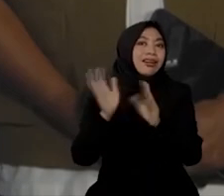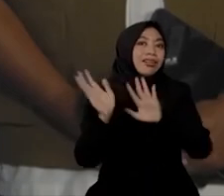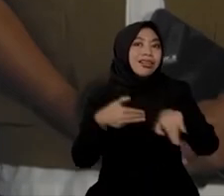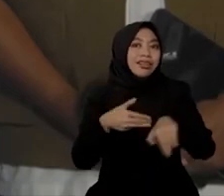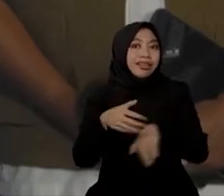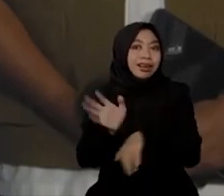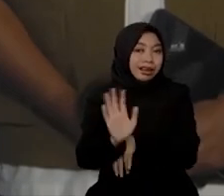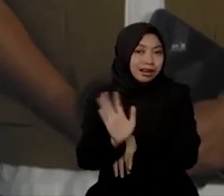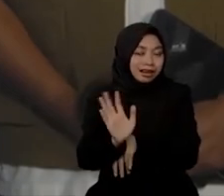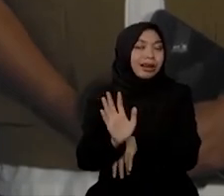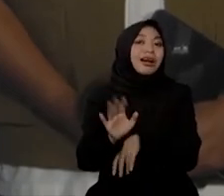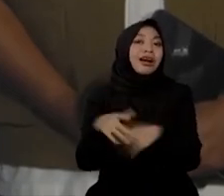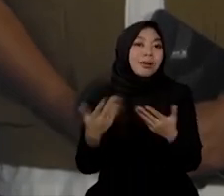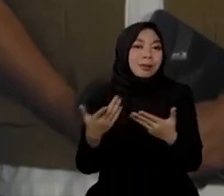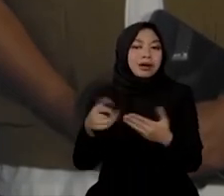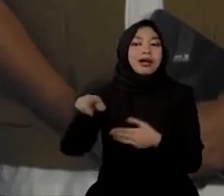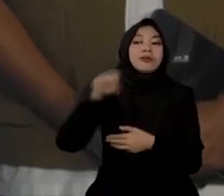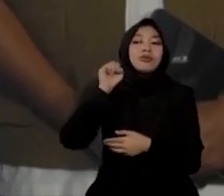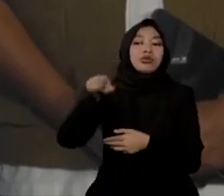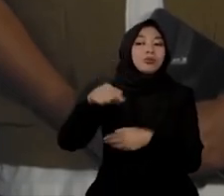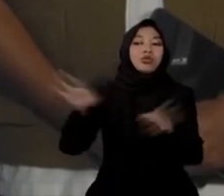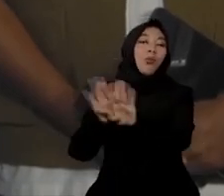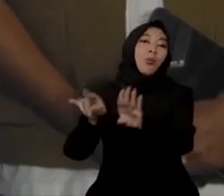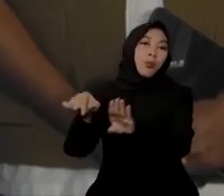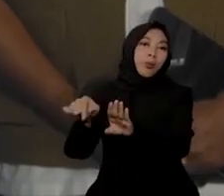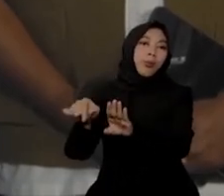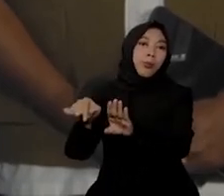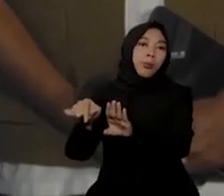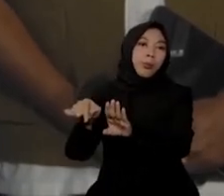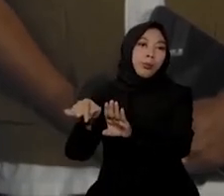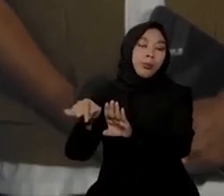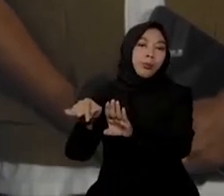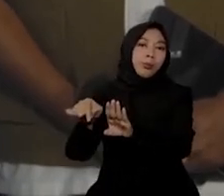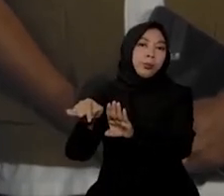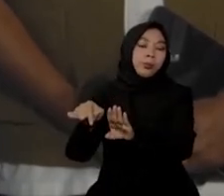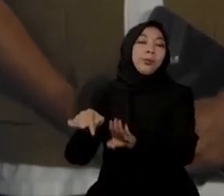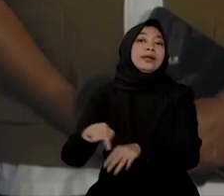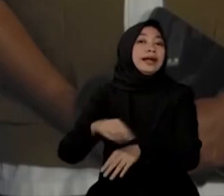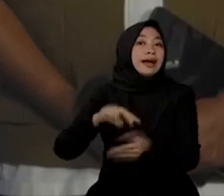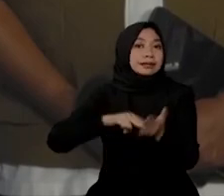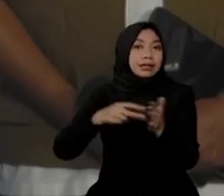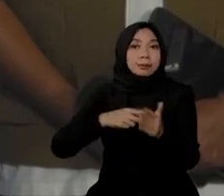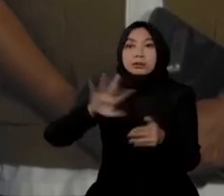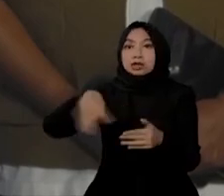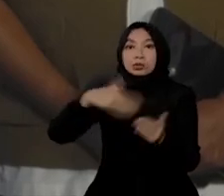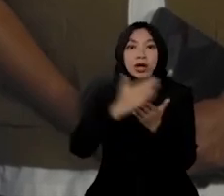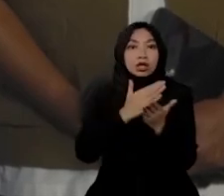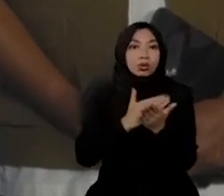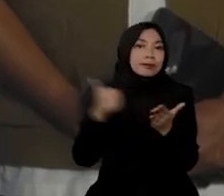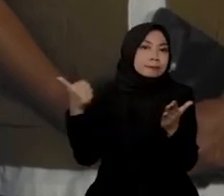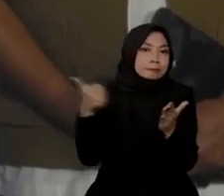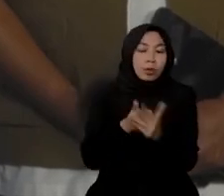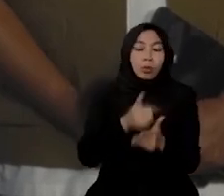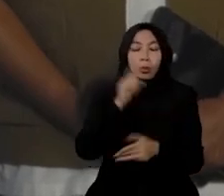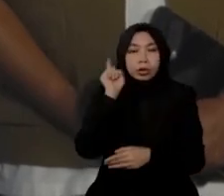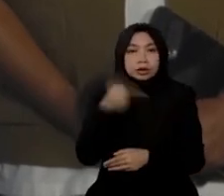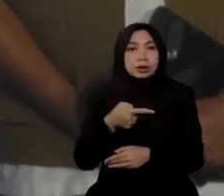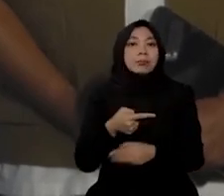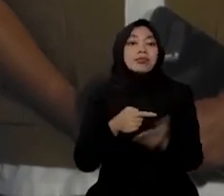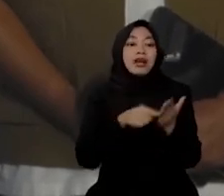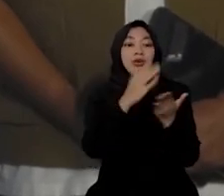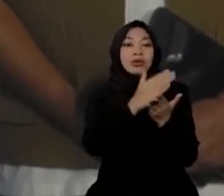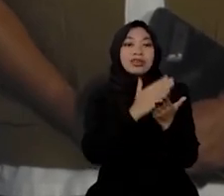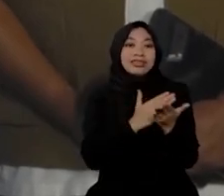sederhana, yaitu menutup kegiatan usahanya. Jadi semuanya harus disiplin, semuanya mengikuti protokol. Bila